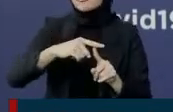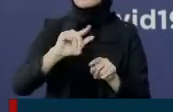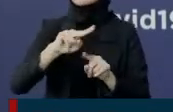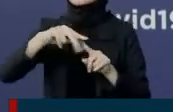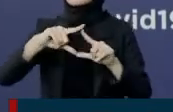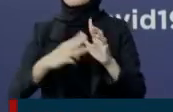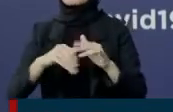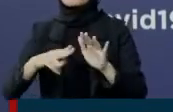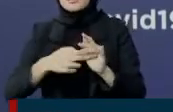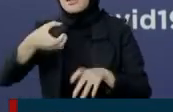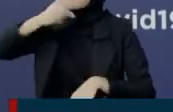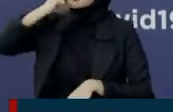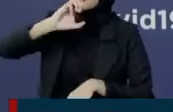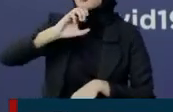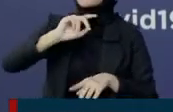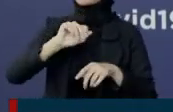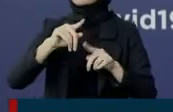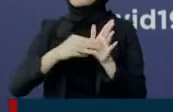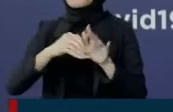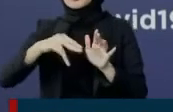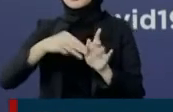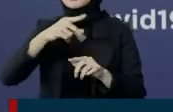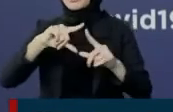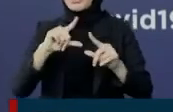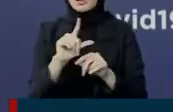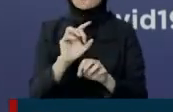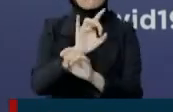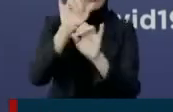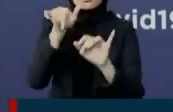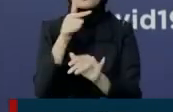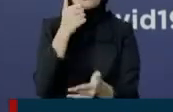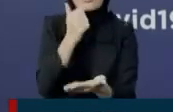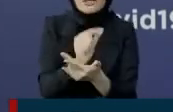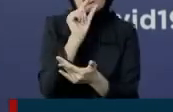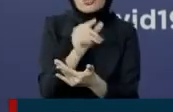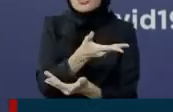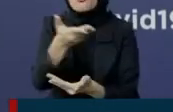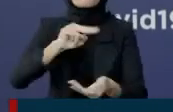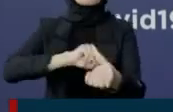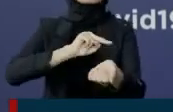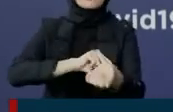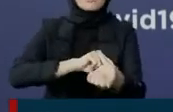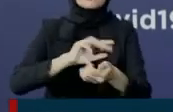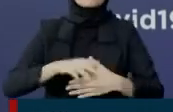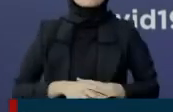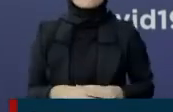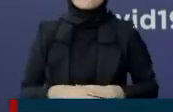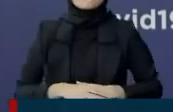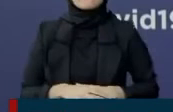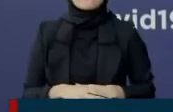putih dan juga gizi seimbang lainnya merupakan menu harian yang disiapkan untuk para pasien dalam menjalani perawatan